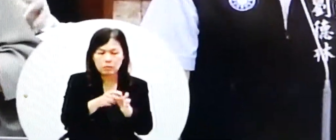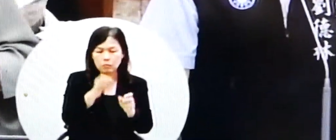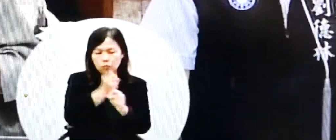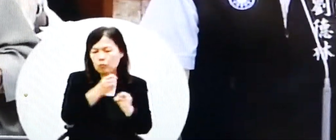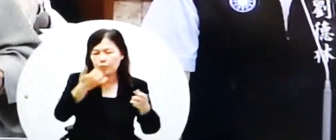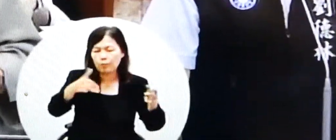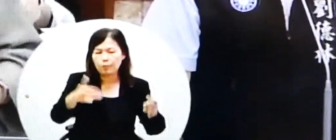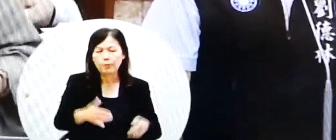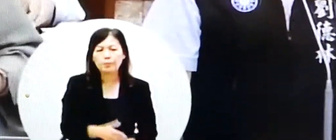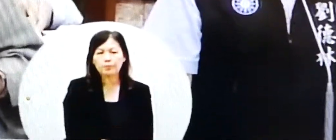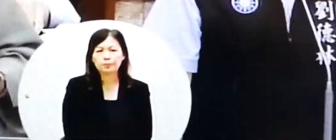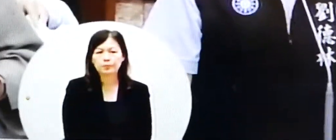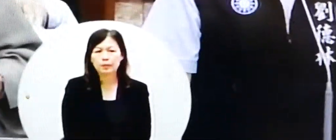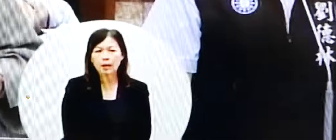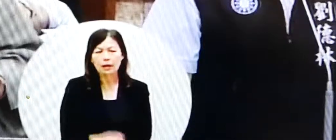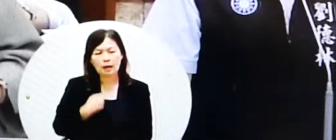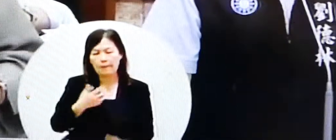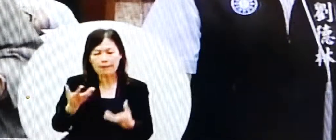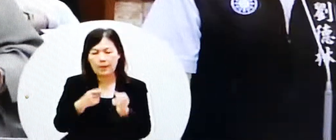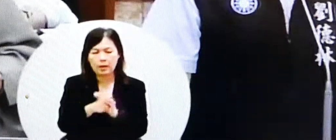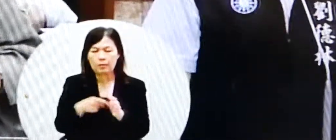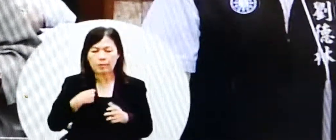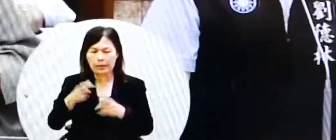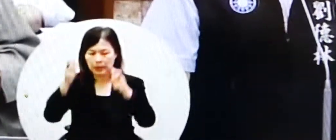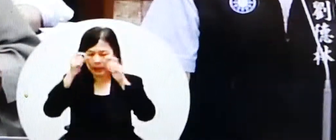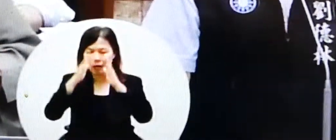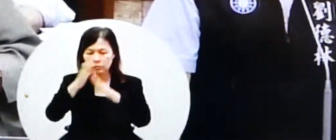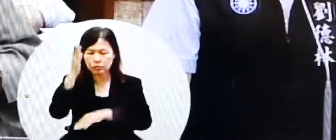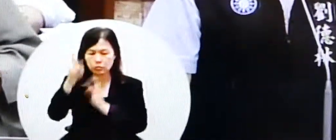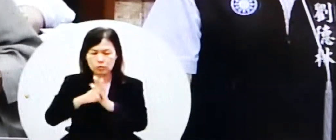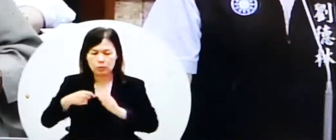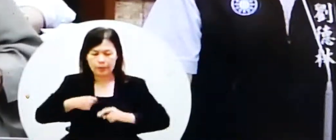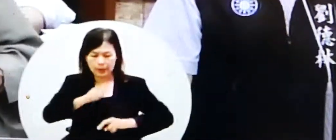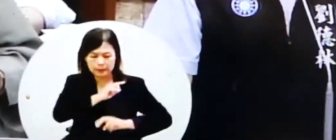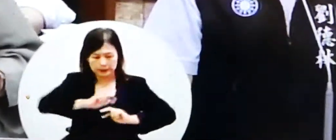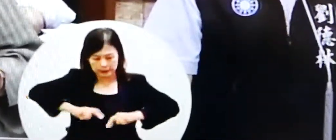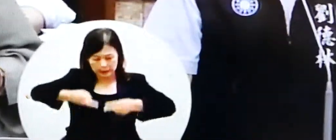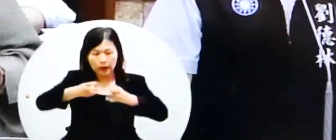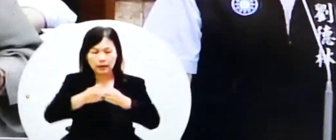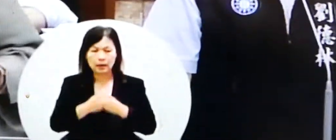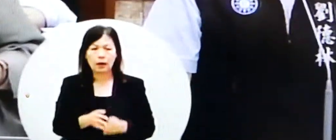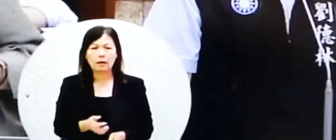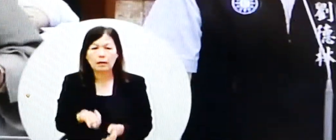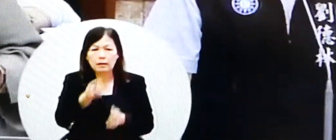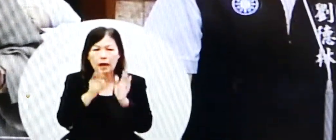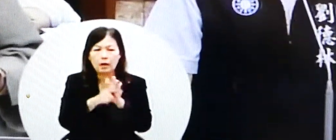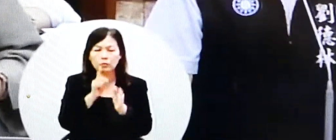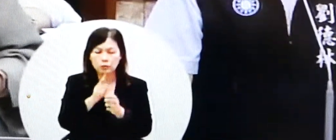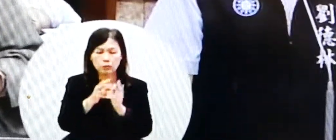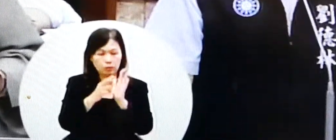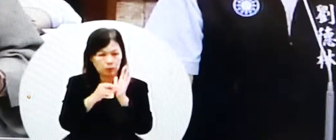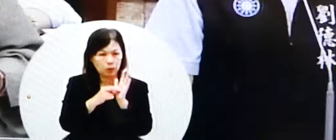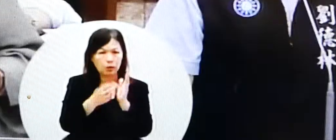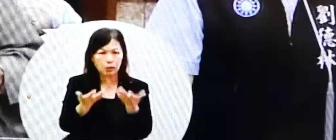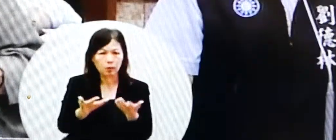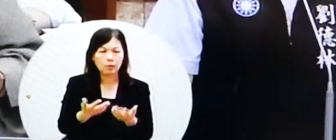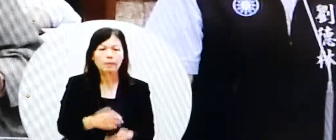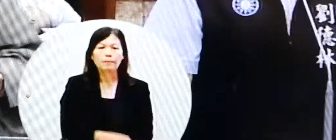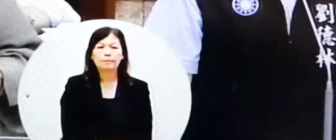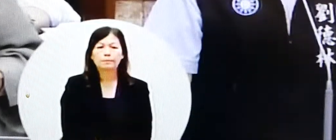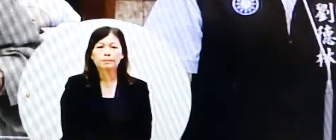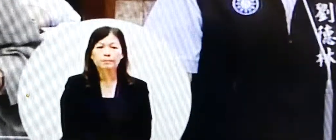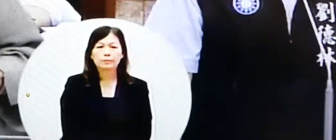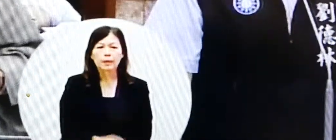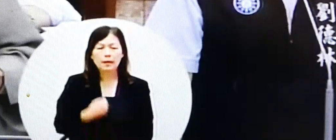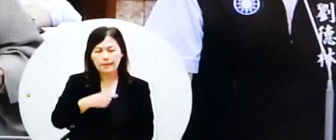府的政策就必须调整。就是我刚刚跟刘演说，我们很谢谢所有的